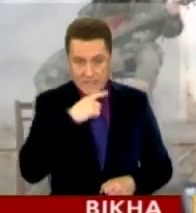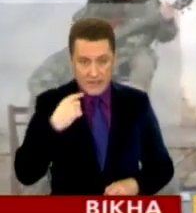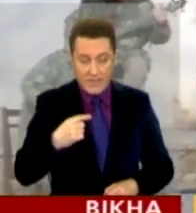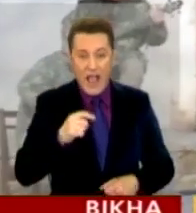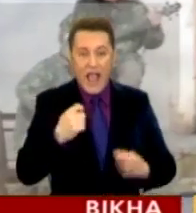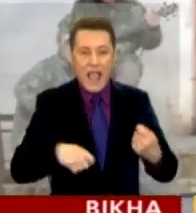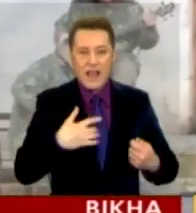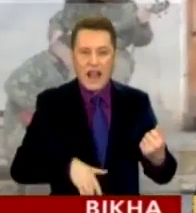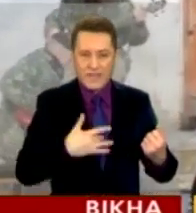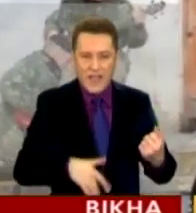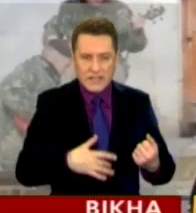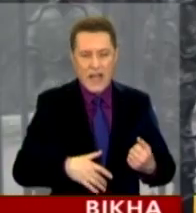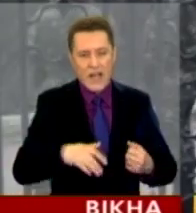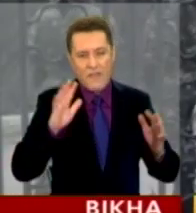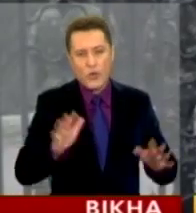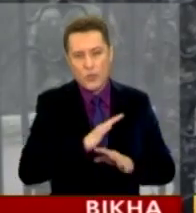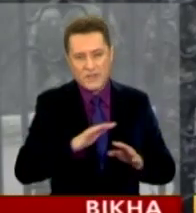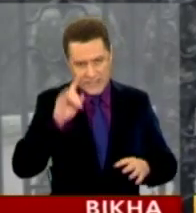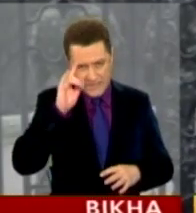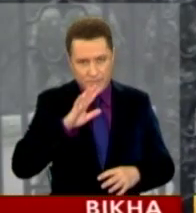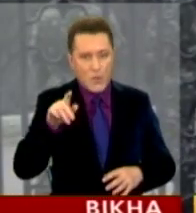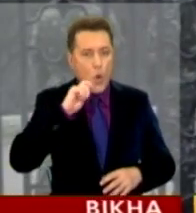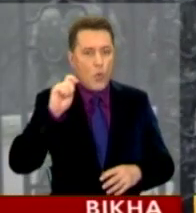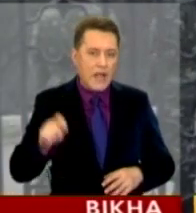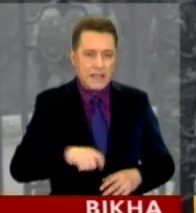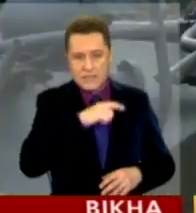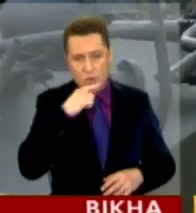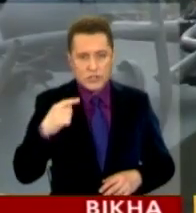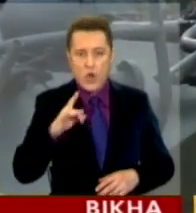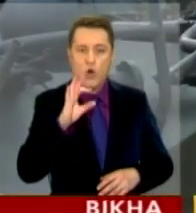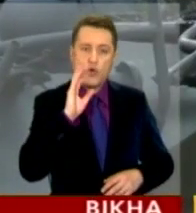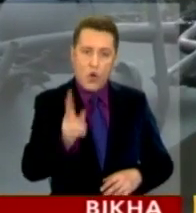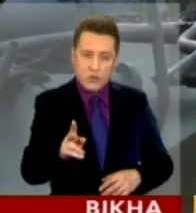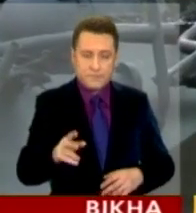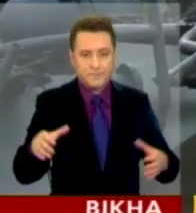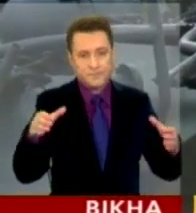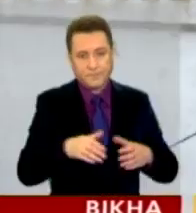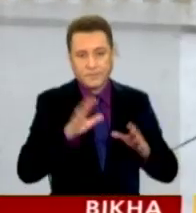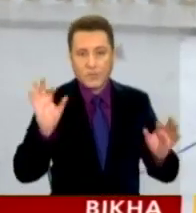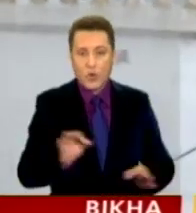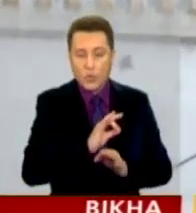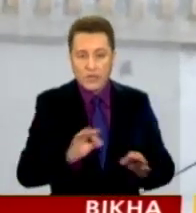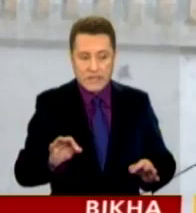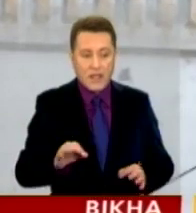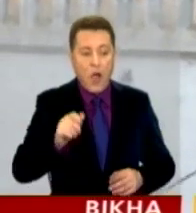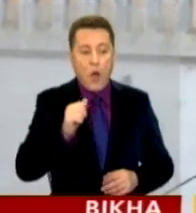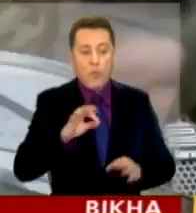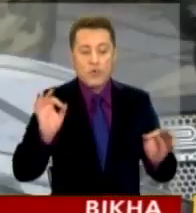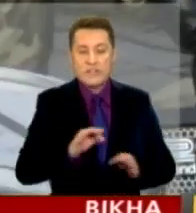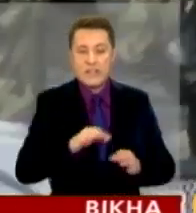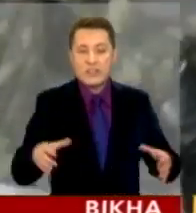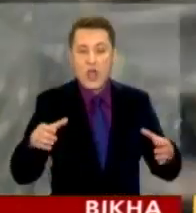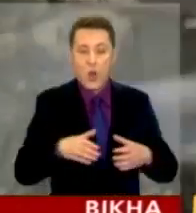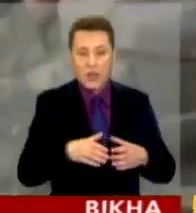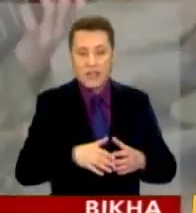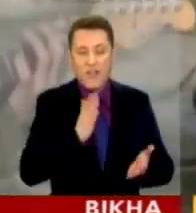та виконували пісні відомих українських та російських рок-гуртів. Музичний колектив українських